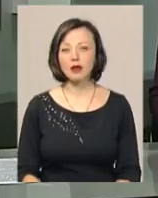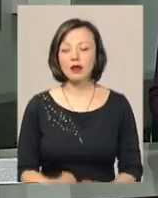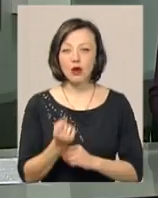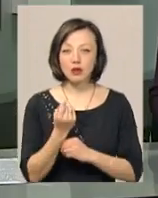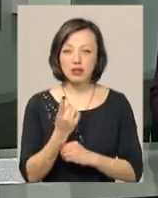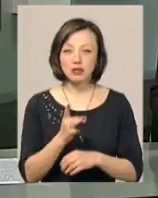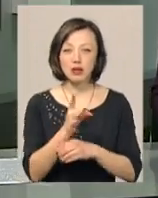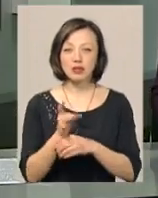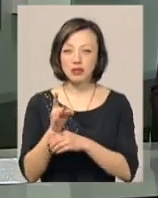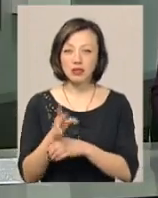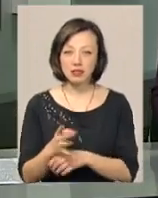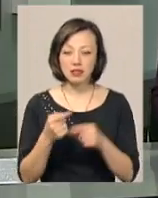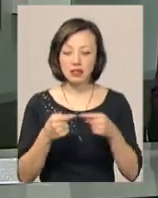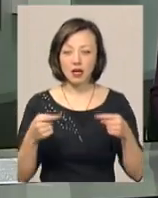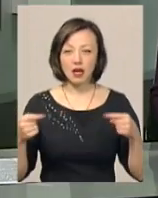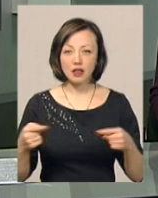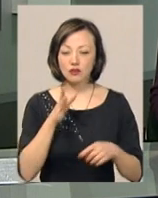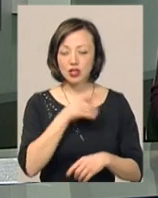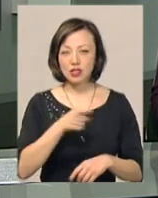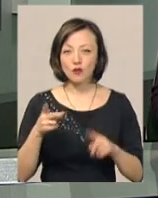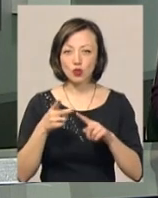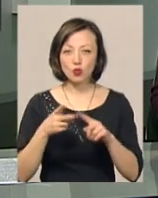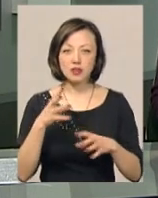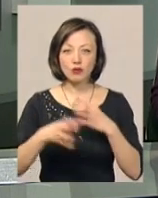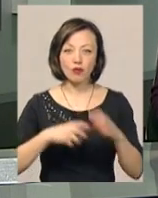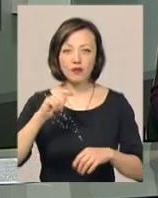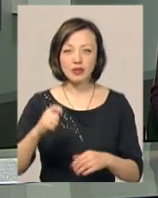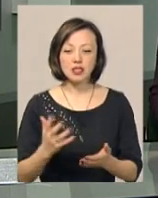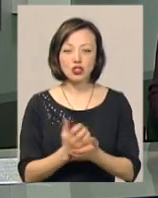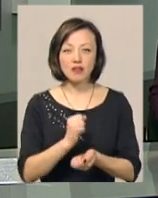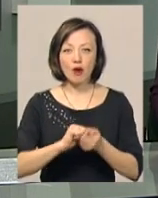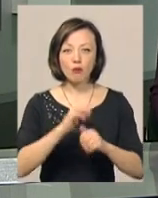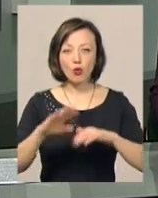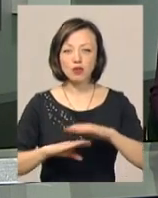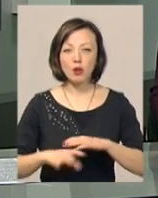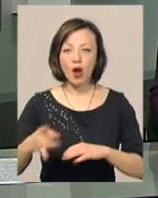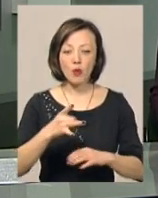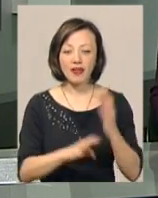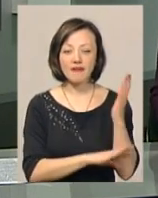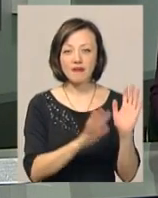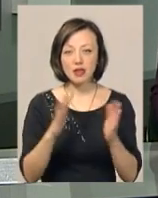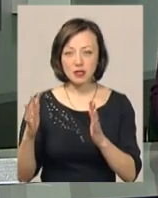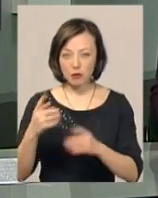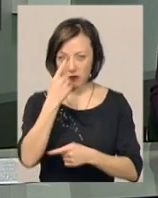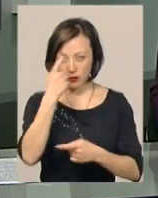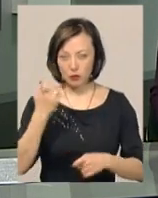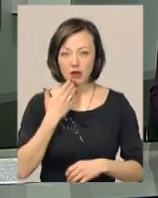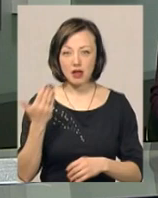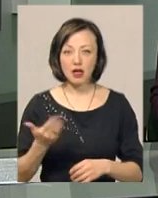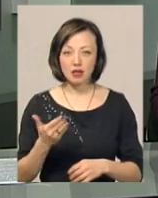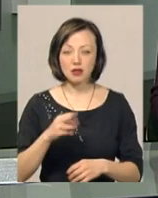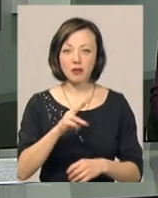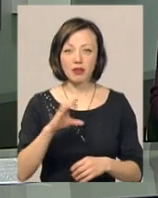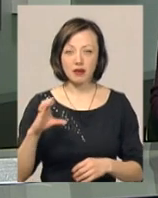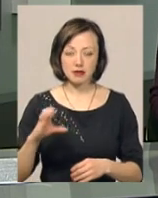11 артилерійських снарядів часів Другої світової знайшли у лісі в Кам'янець-Подільському районі. Про це повідомив речник обласного управління надзвичайних